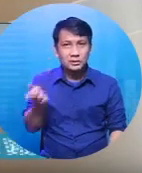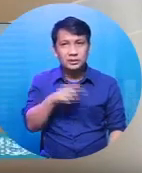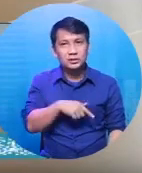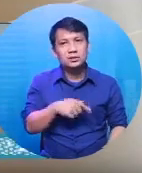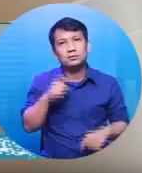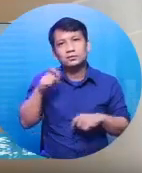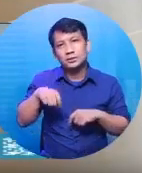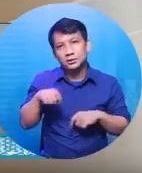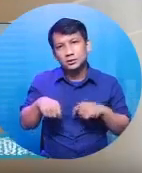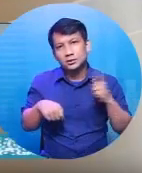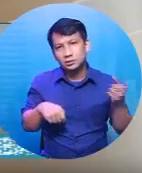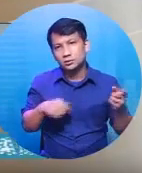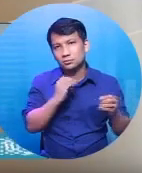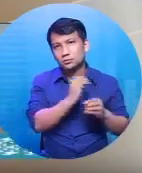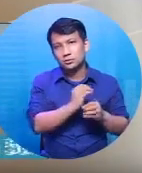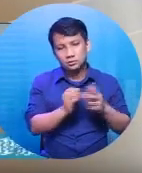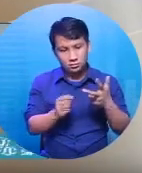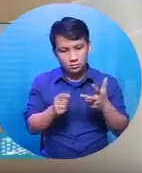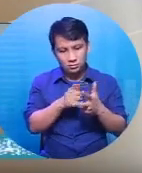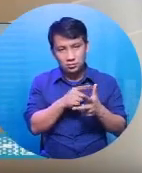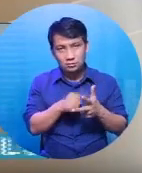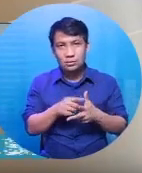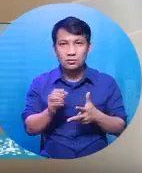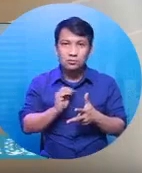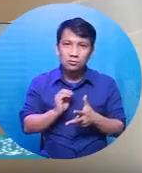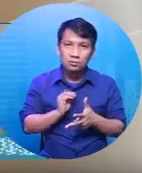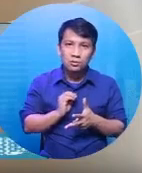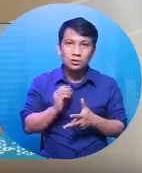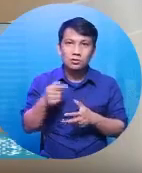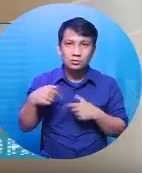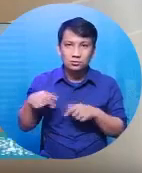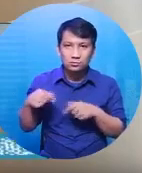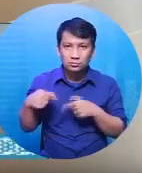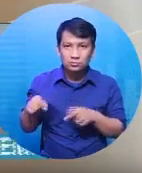siya mga pangangailangan. Groceries,